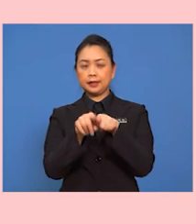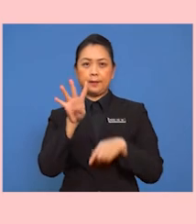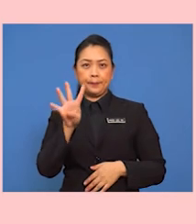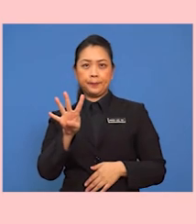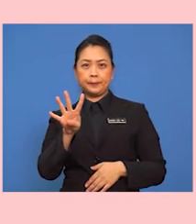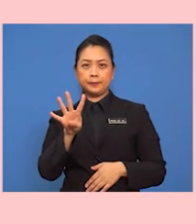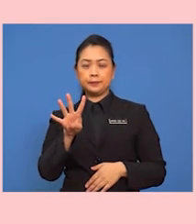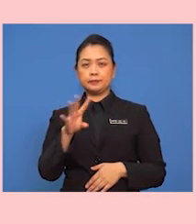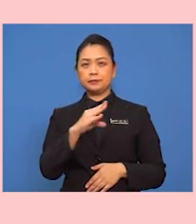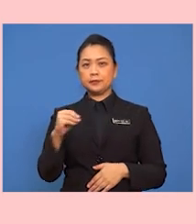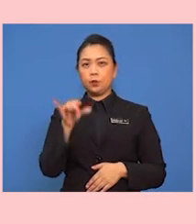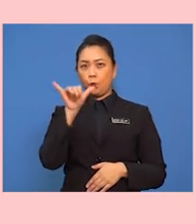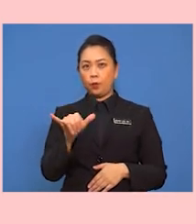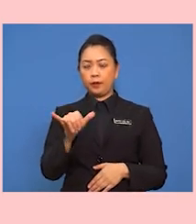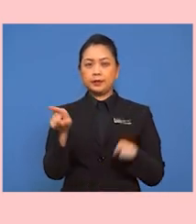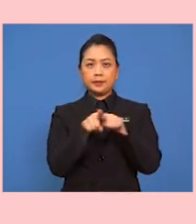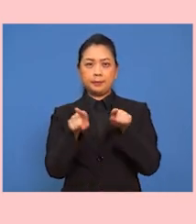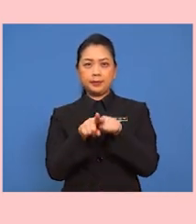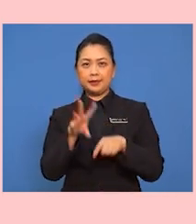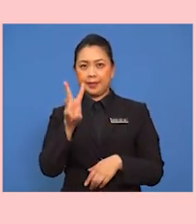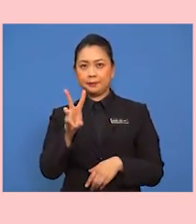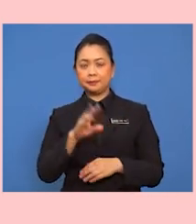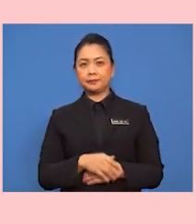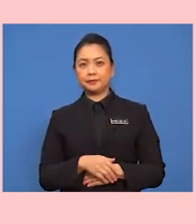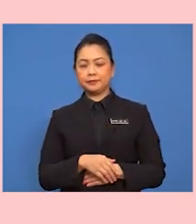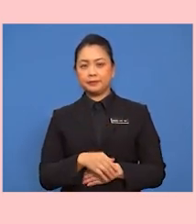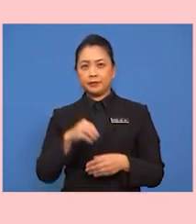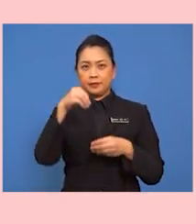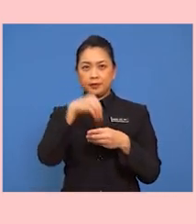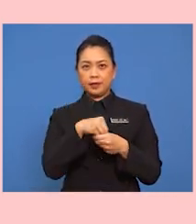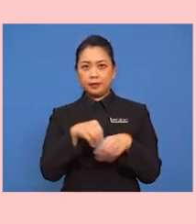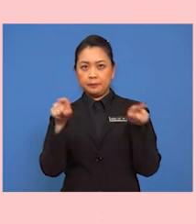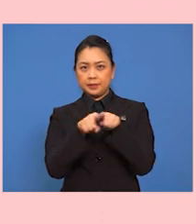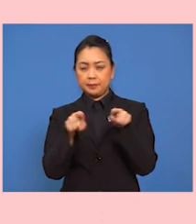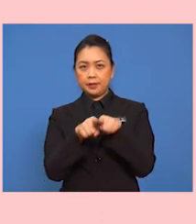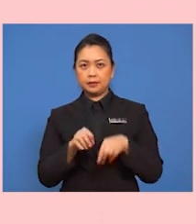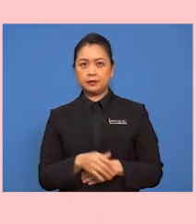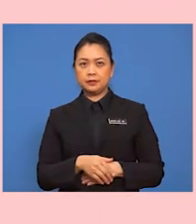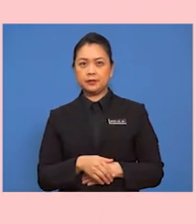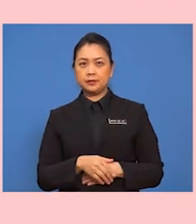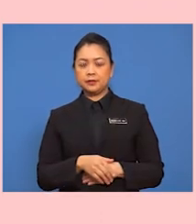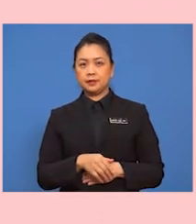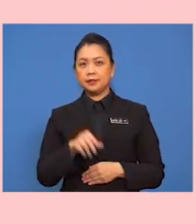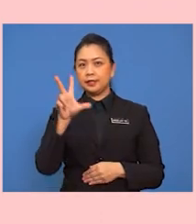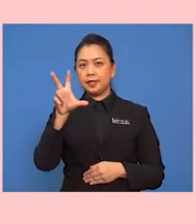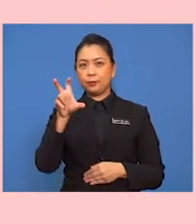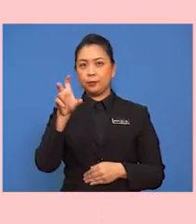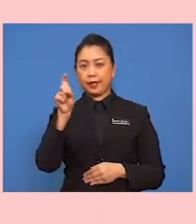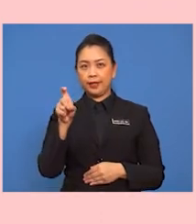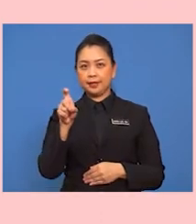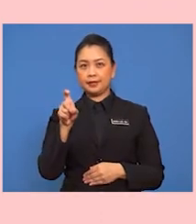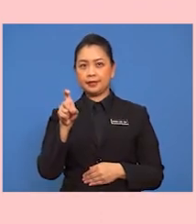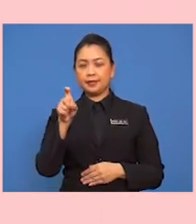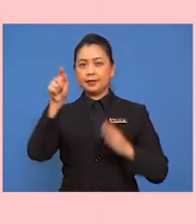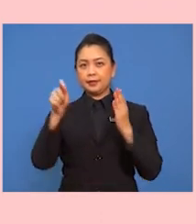4 Dan Y sama dengan 6 Dalam persamaan 30X